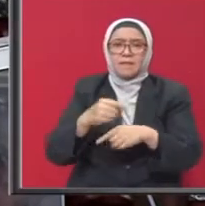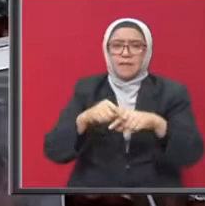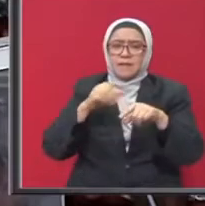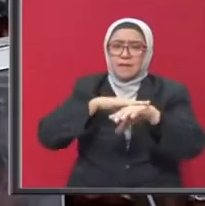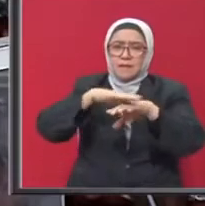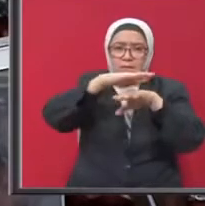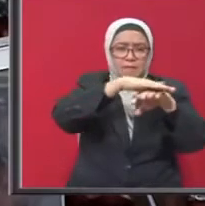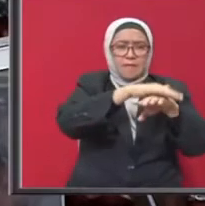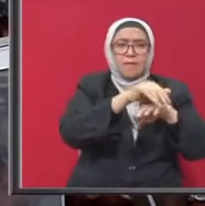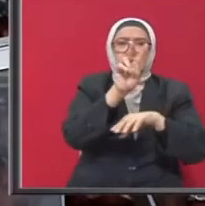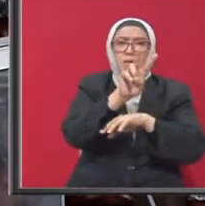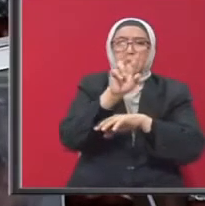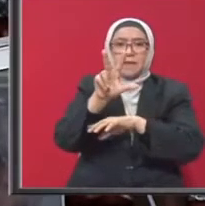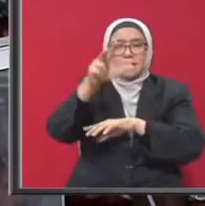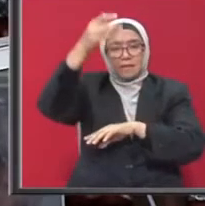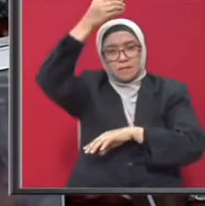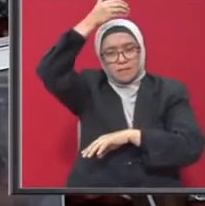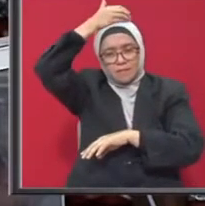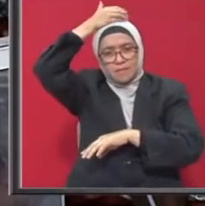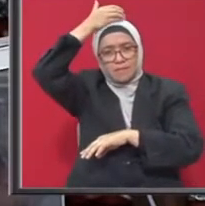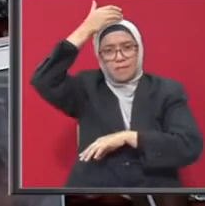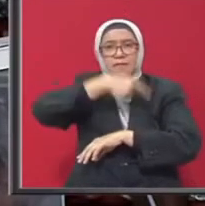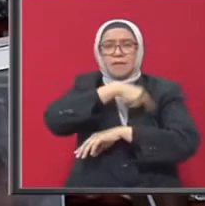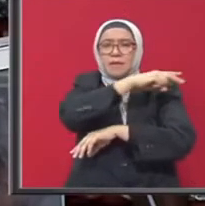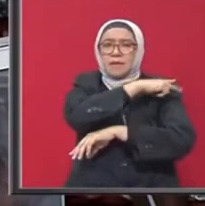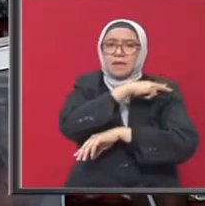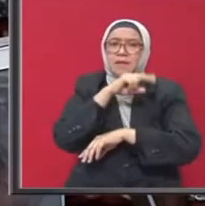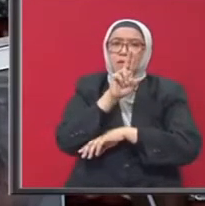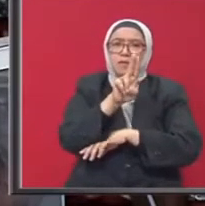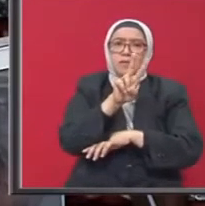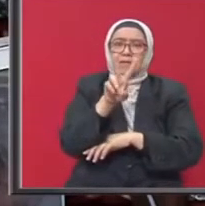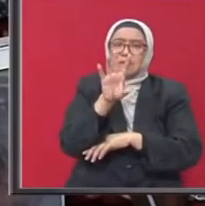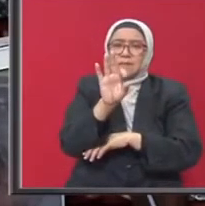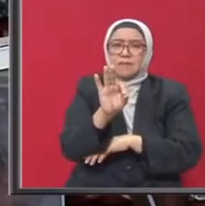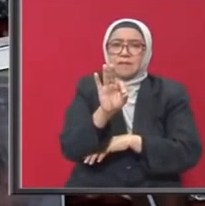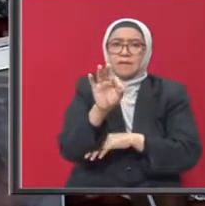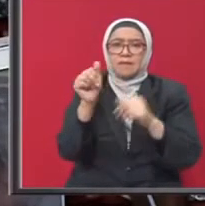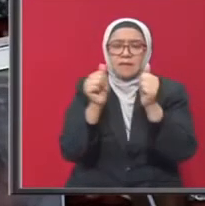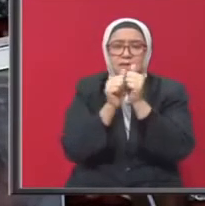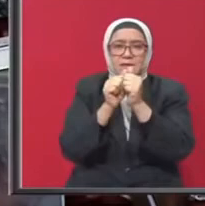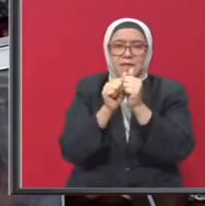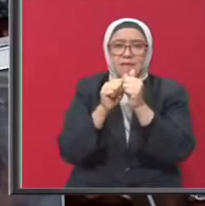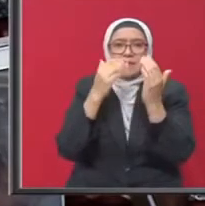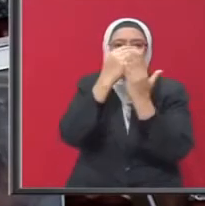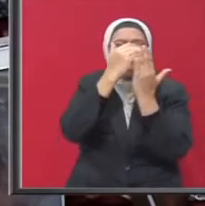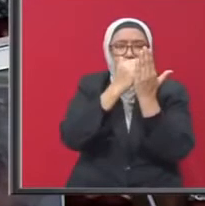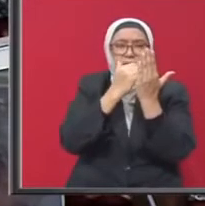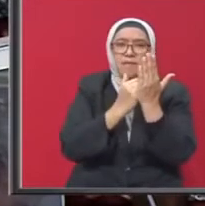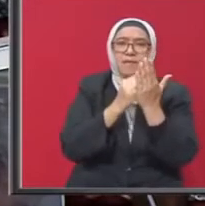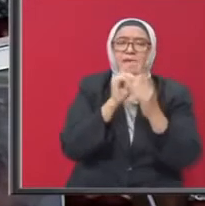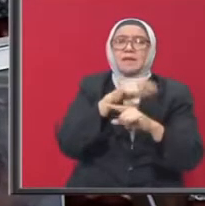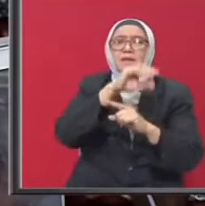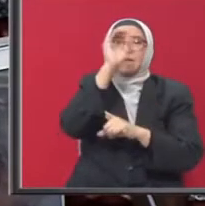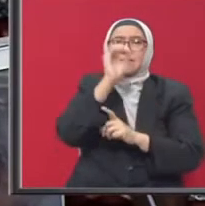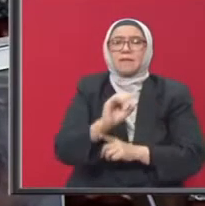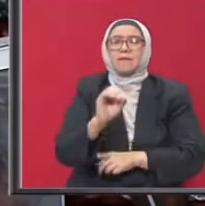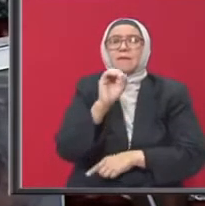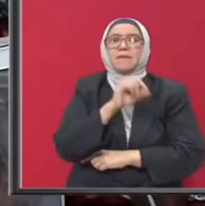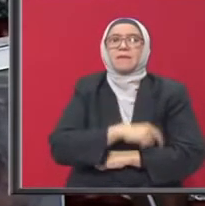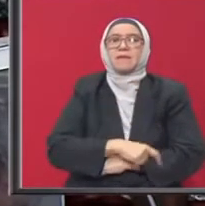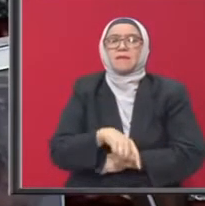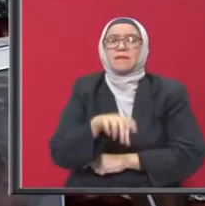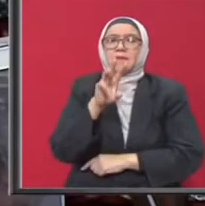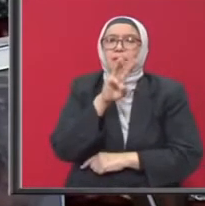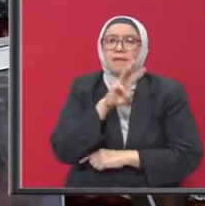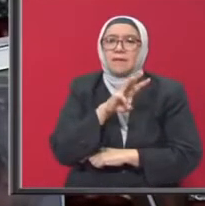23 orang juru rawan Grey 29 dengan peraturan pengisian sebanyak 96 ratus selain